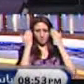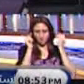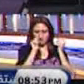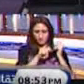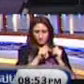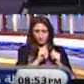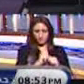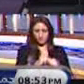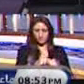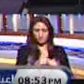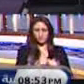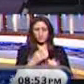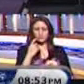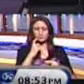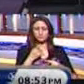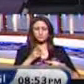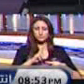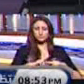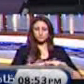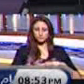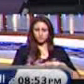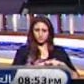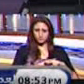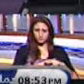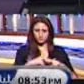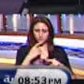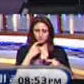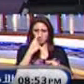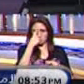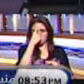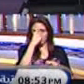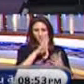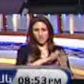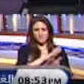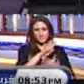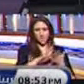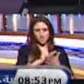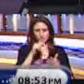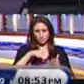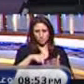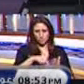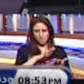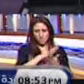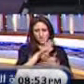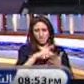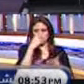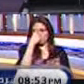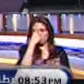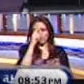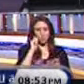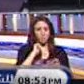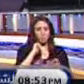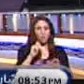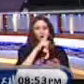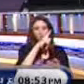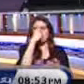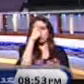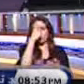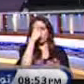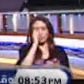بالفعل في مدينة ويسنا صراحة أيضا يعني اليوم كانت المنوفية مليئة بالأحداث، يوم يعني ساخن جدا عندكم النهاردة بالفعل. يعني صباحا